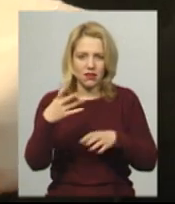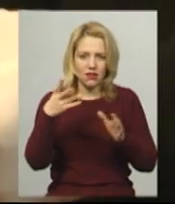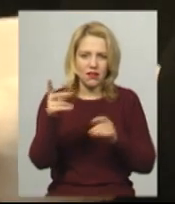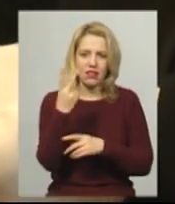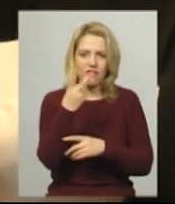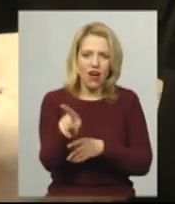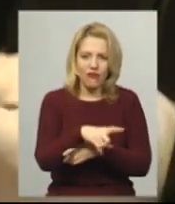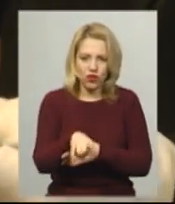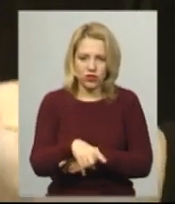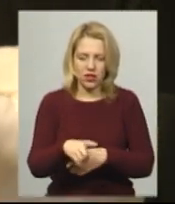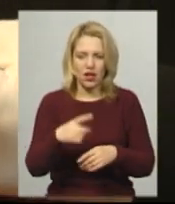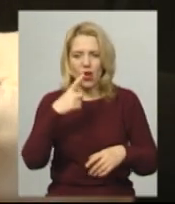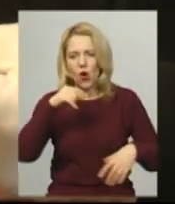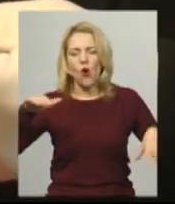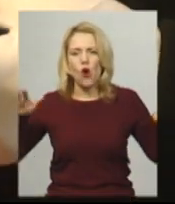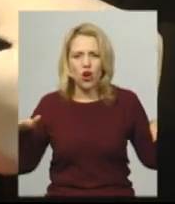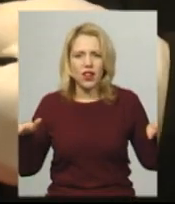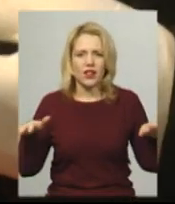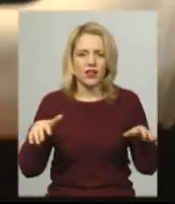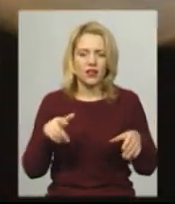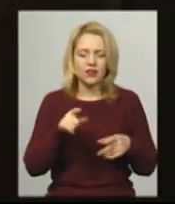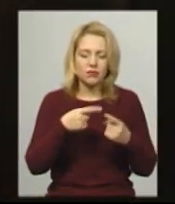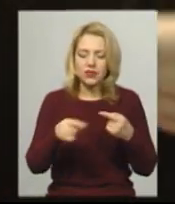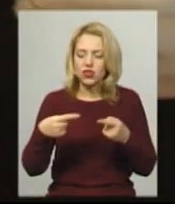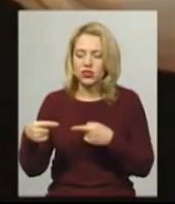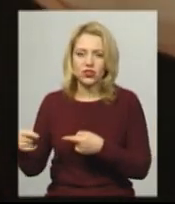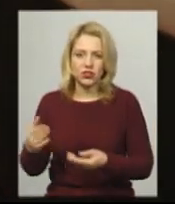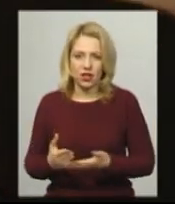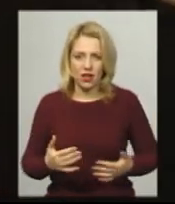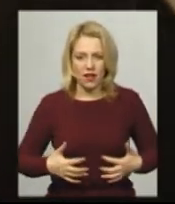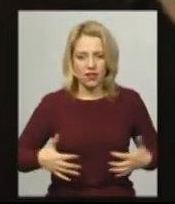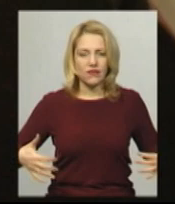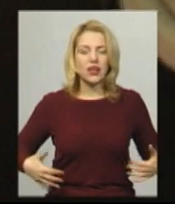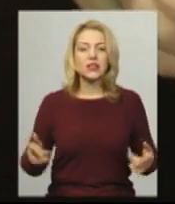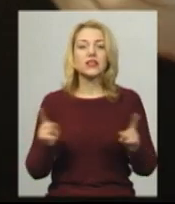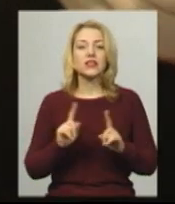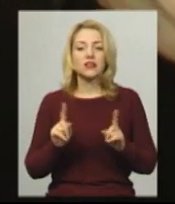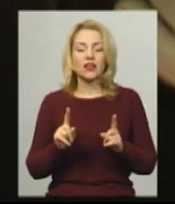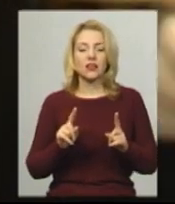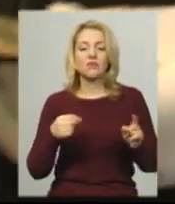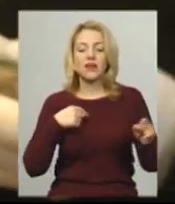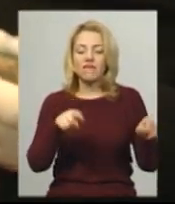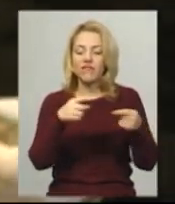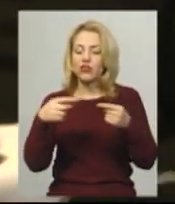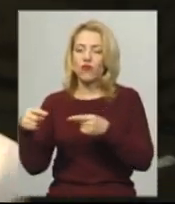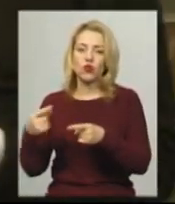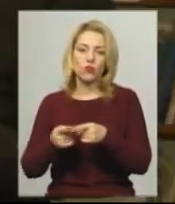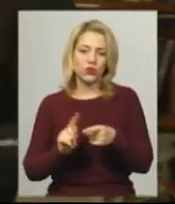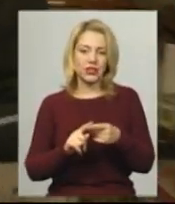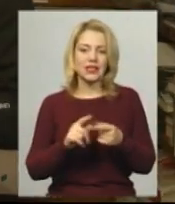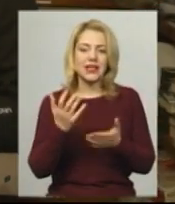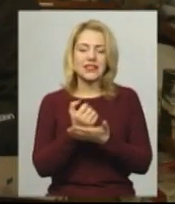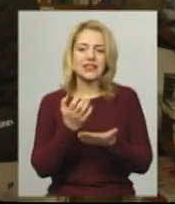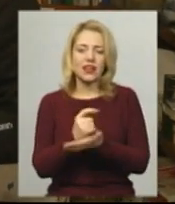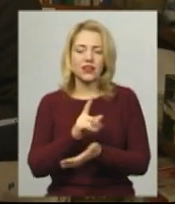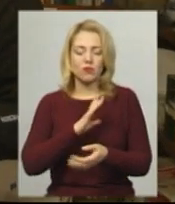і орли, і там інші тваринки, які ми зараз відтворюємо по тих знахідках, які були зроблені